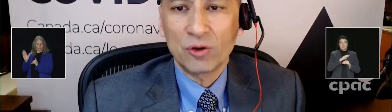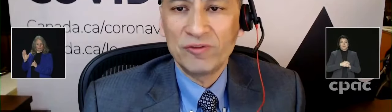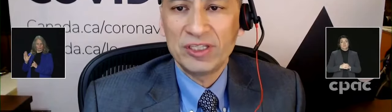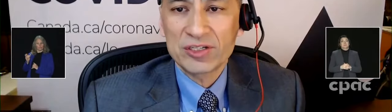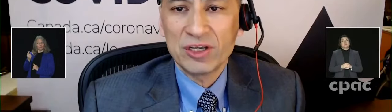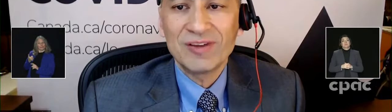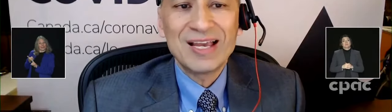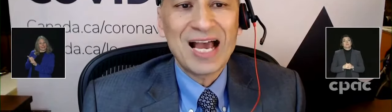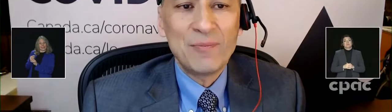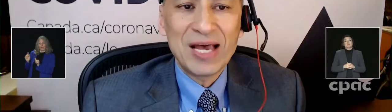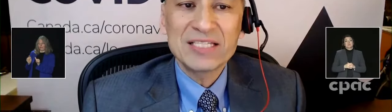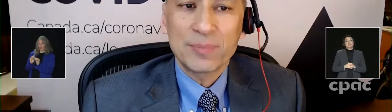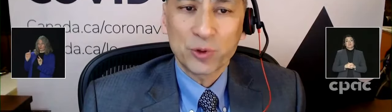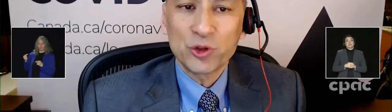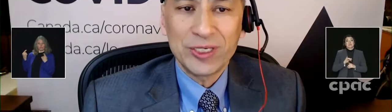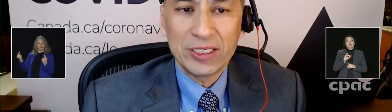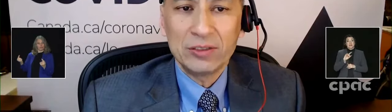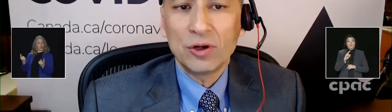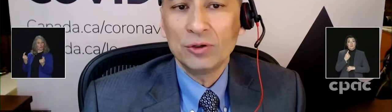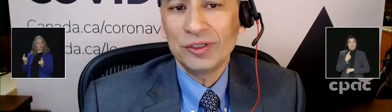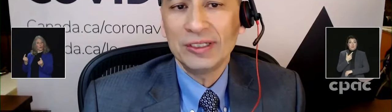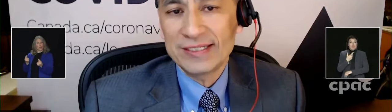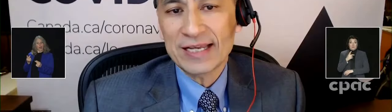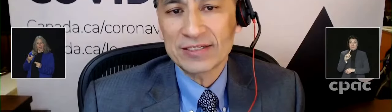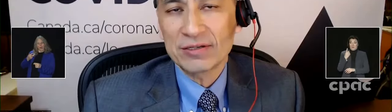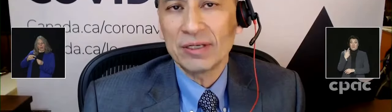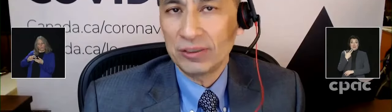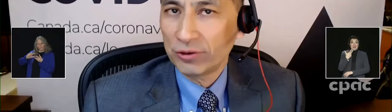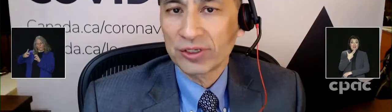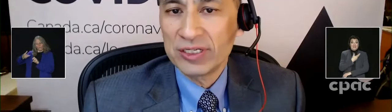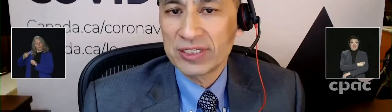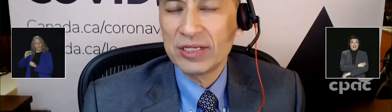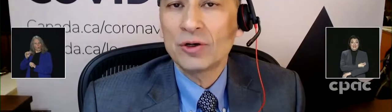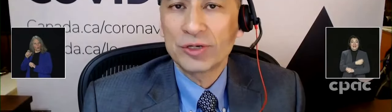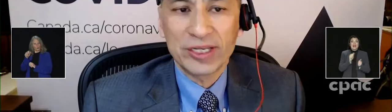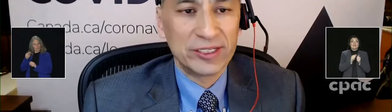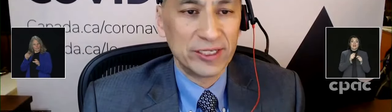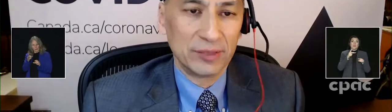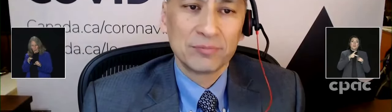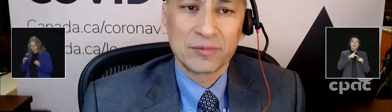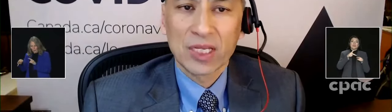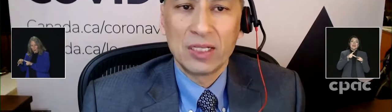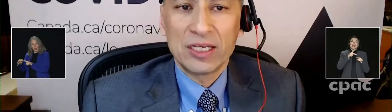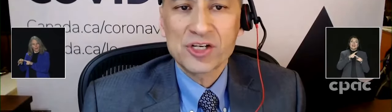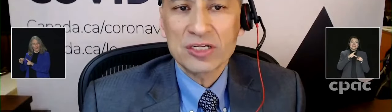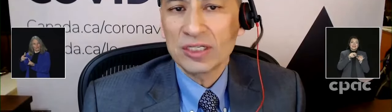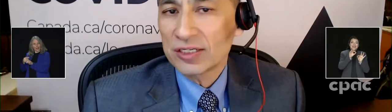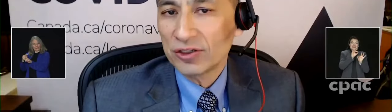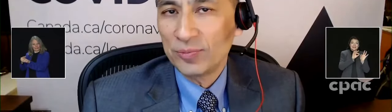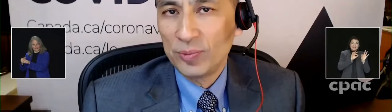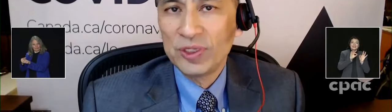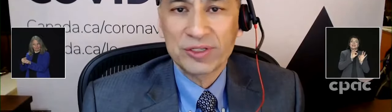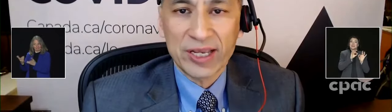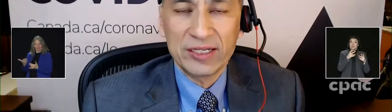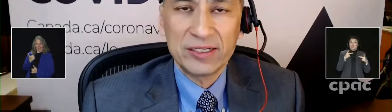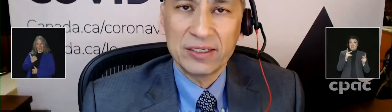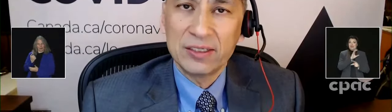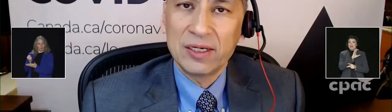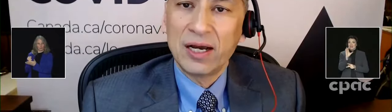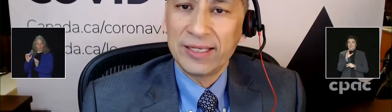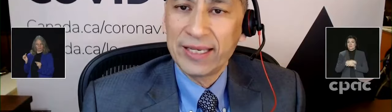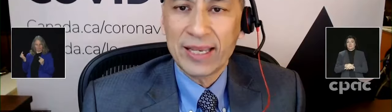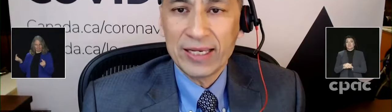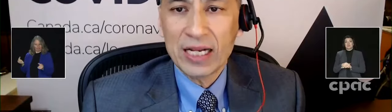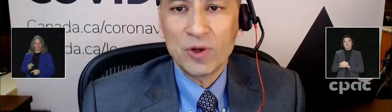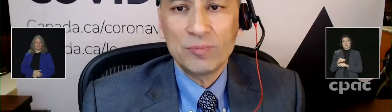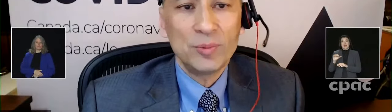contre COVID-19 à base de protéines dont l'utilisation est autorisée au Canada. L'Agence de la santé publique du Canada